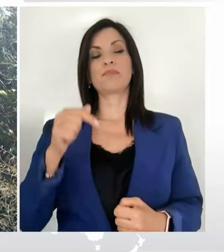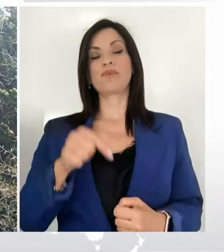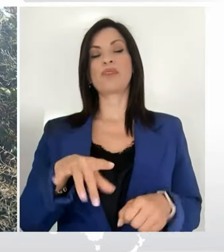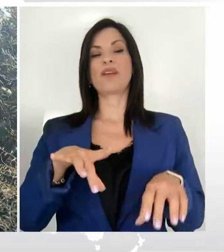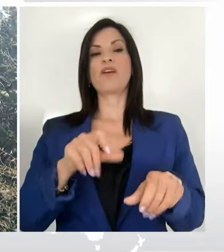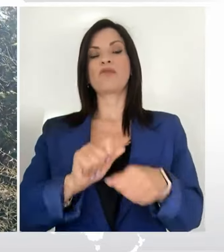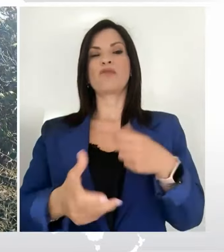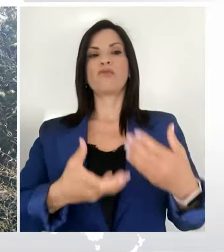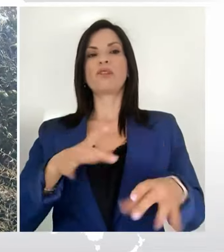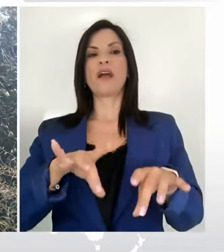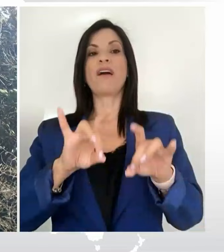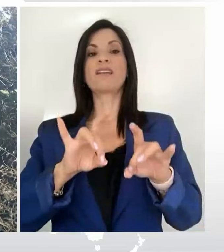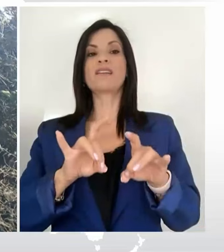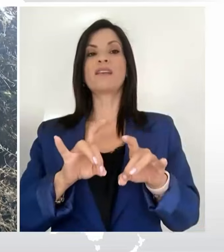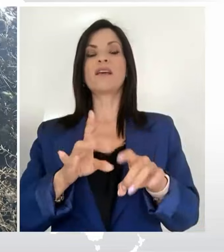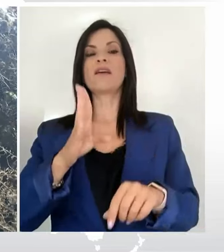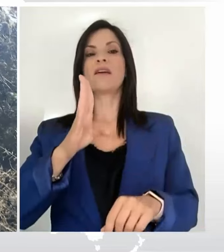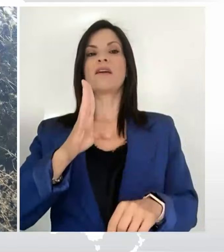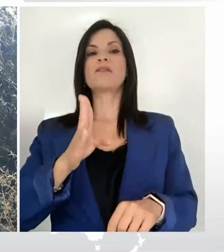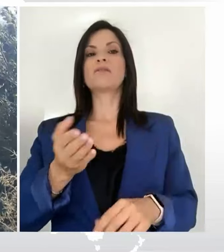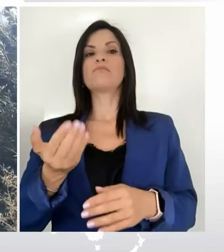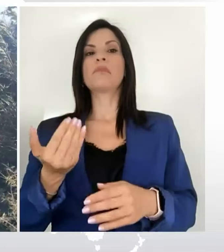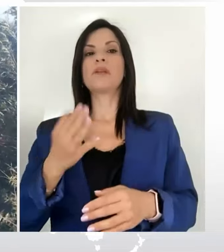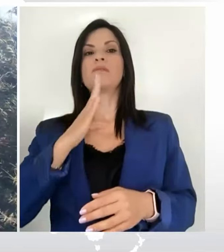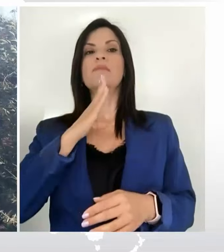μεσημέρι στην Πάφο, ανατολικά της κοινότητας Γιόλου.